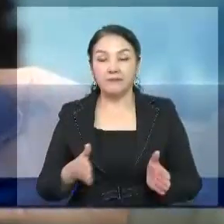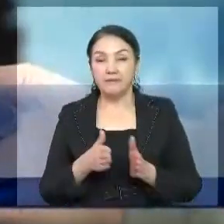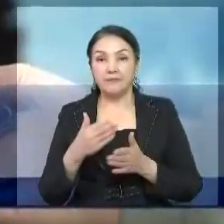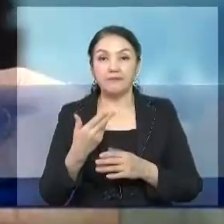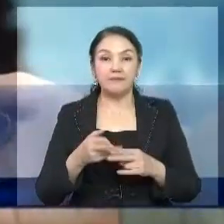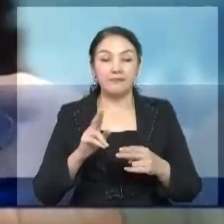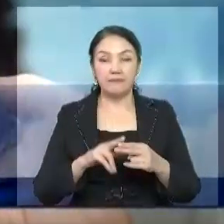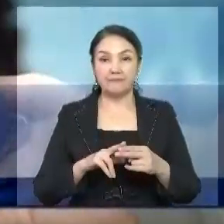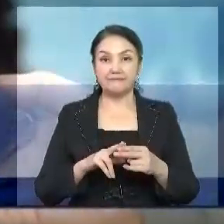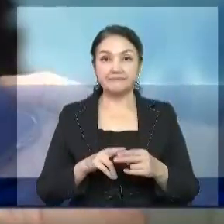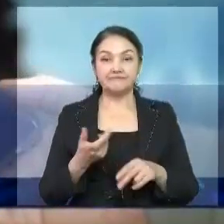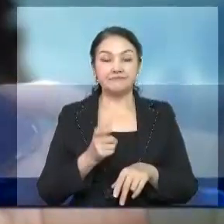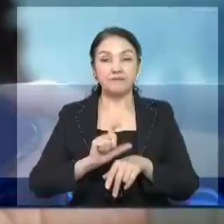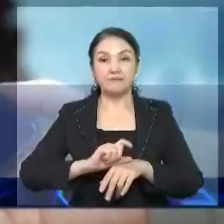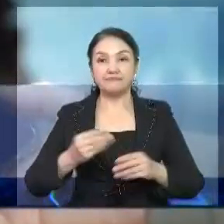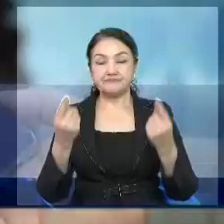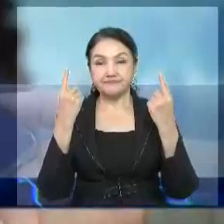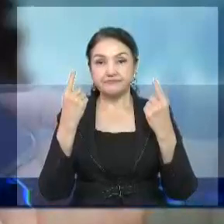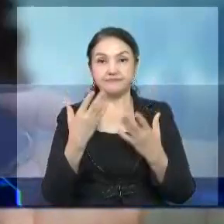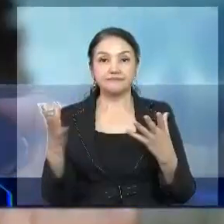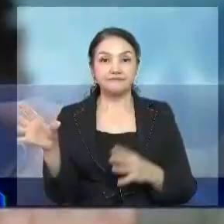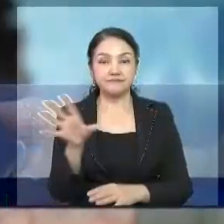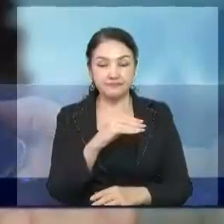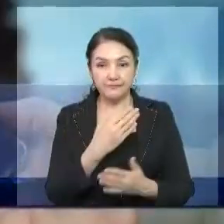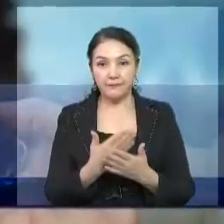И это очень знаменательно, что это все